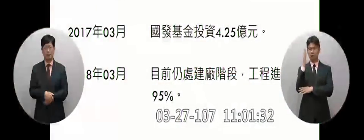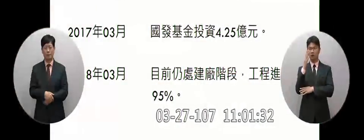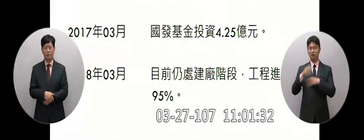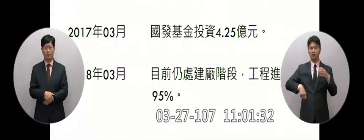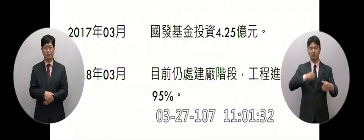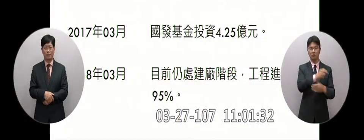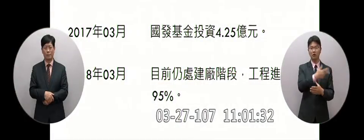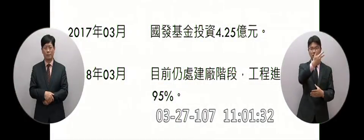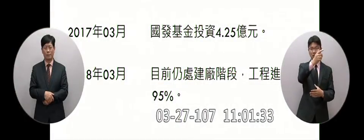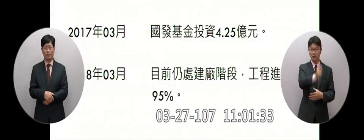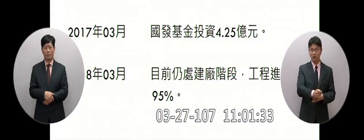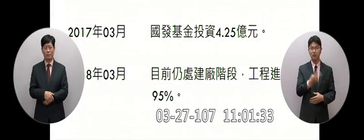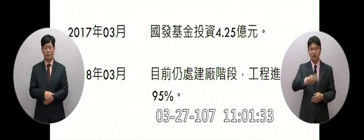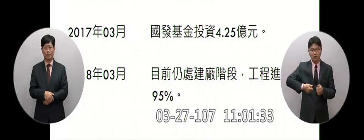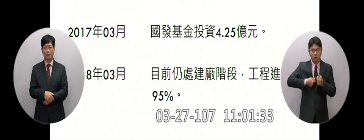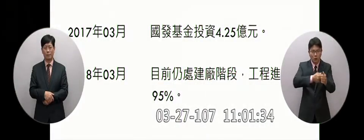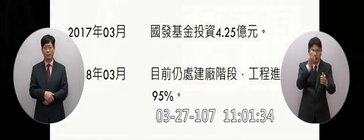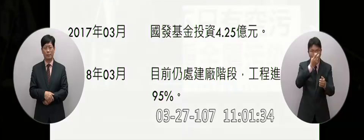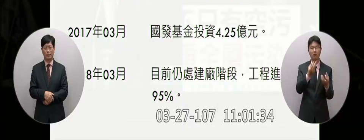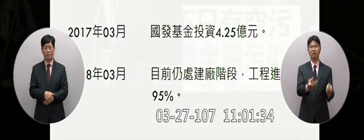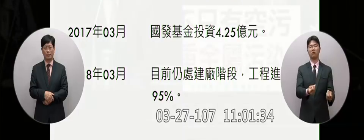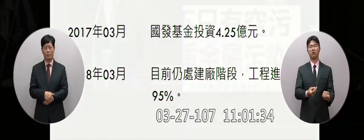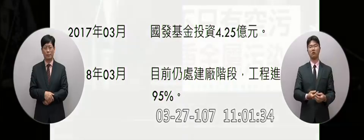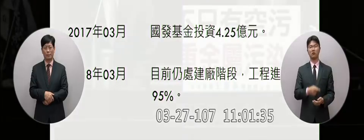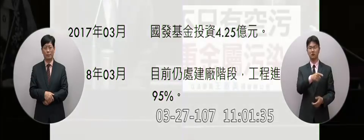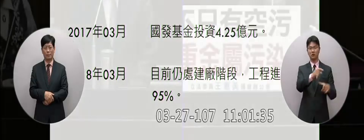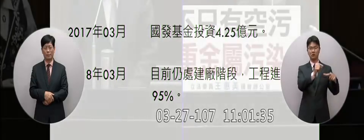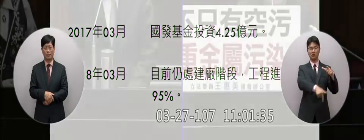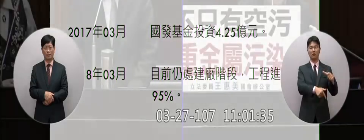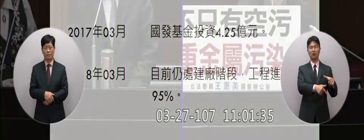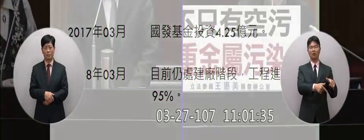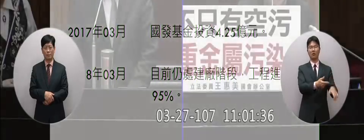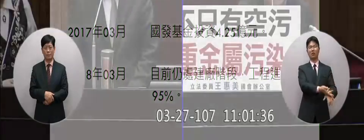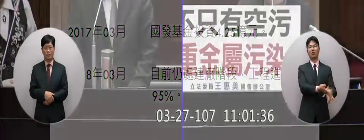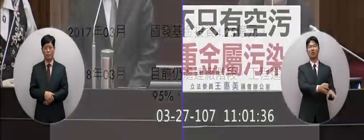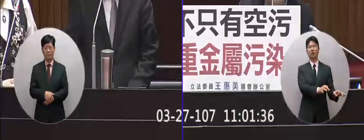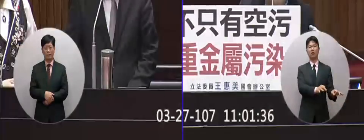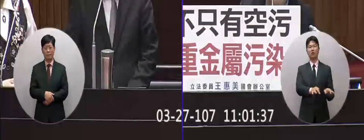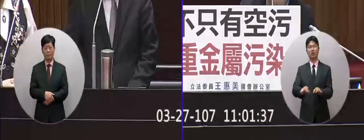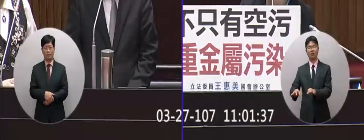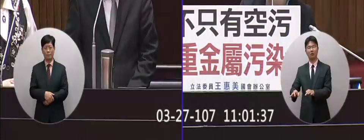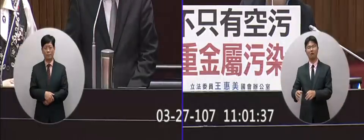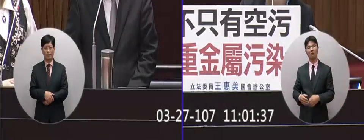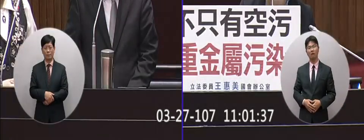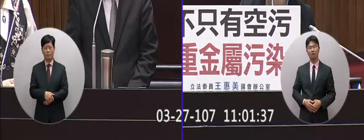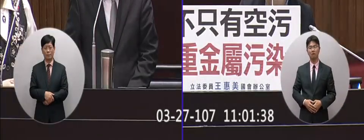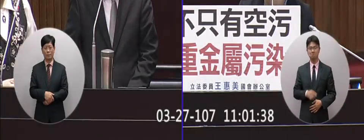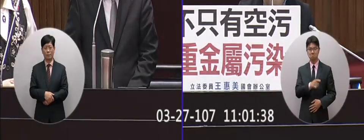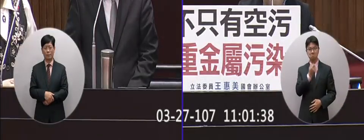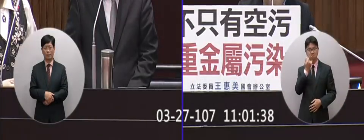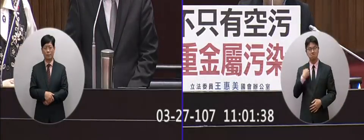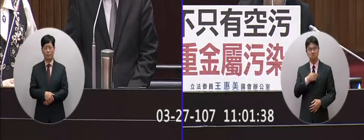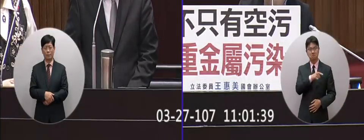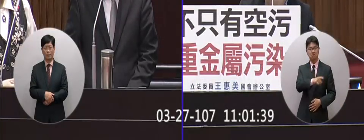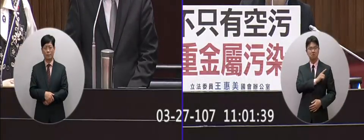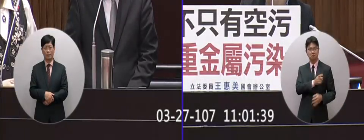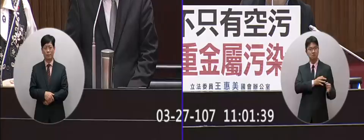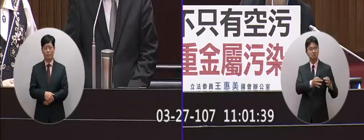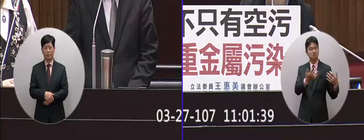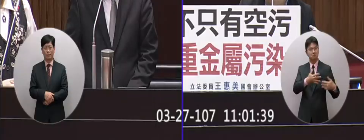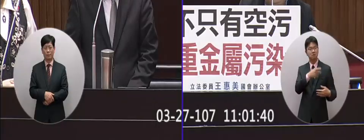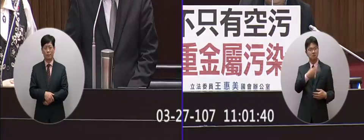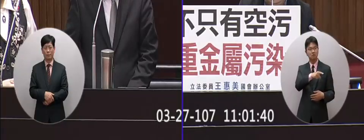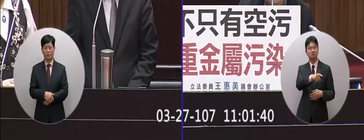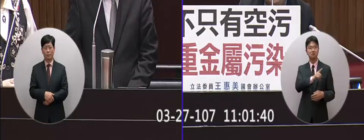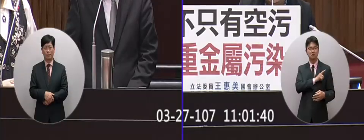亿投资下去也没去追踪。那这个公司呢就闲置了，可能是因为呢它的这个市场的问题，也可能